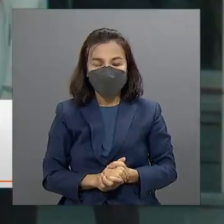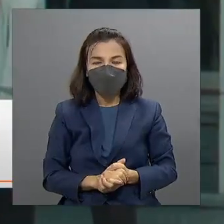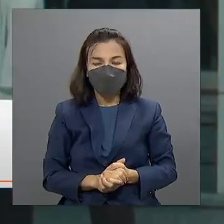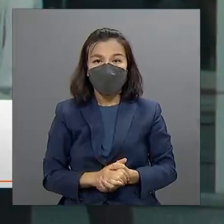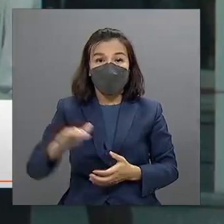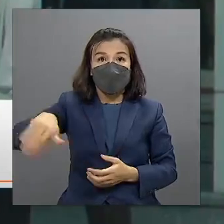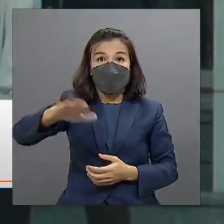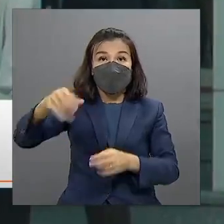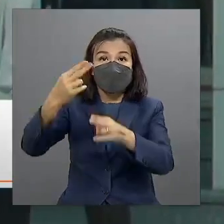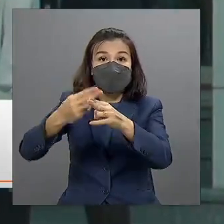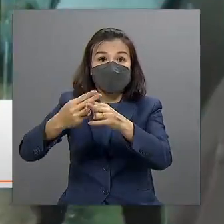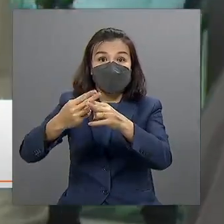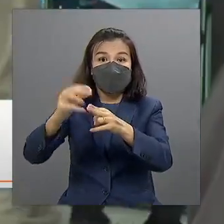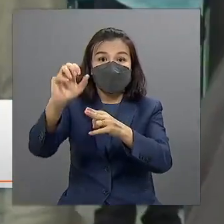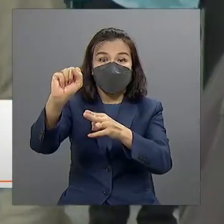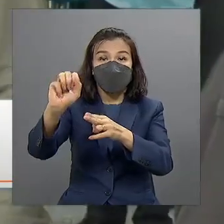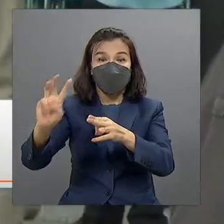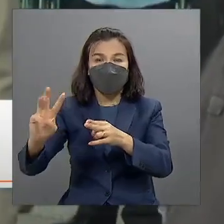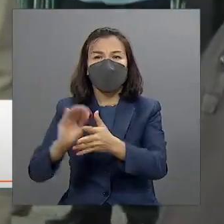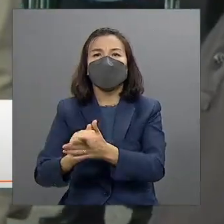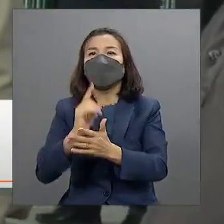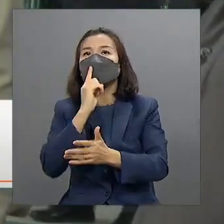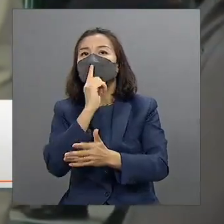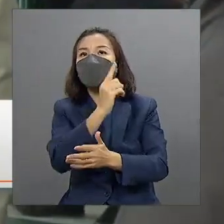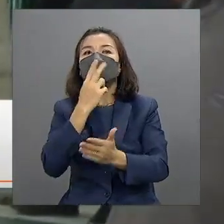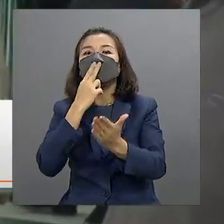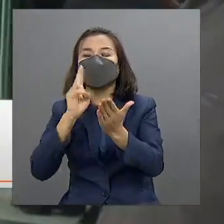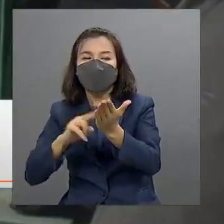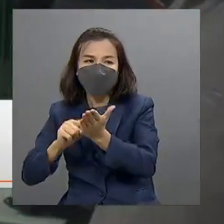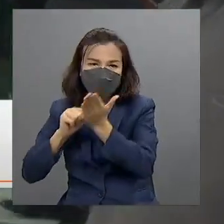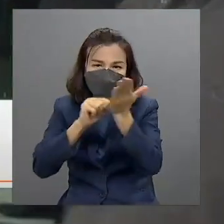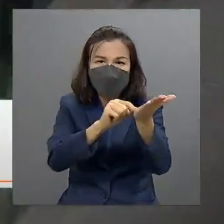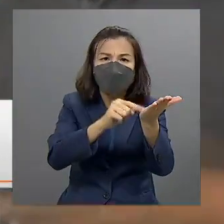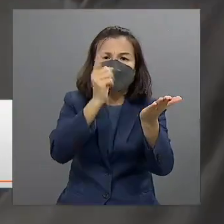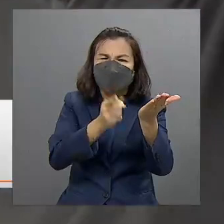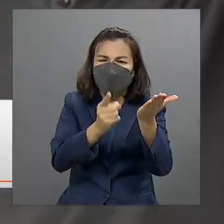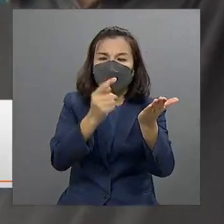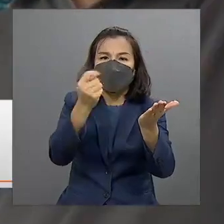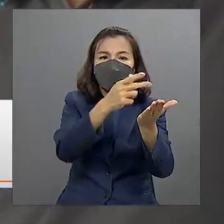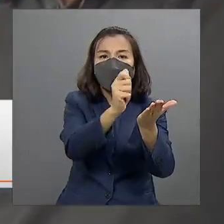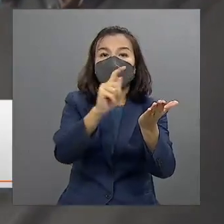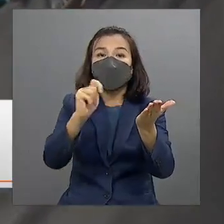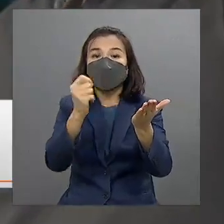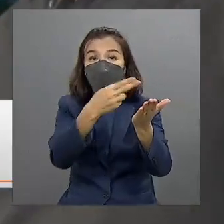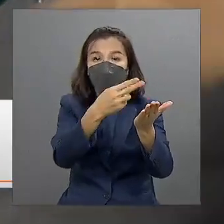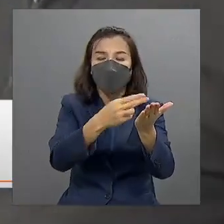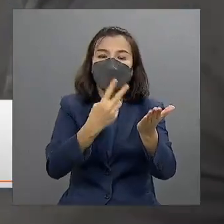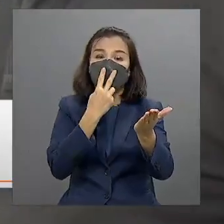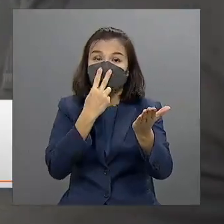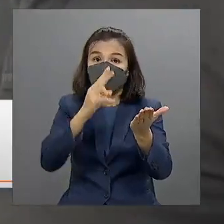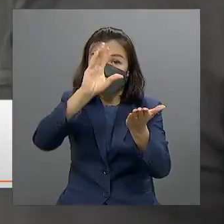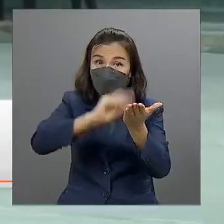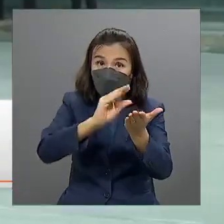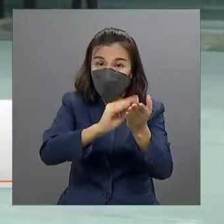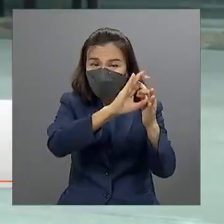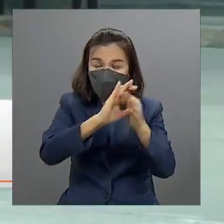อกว่าการยนหนศือจากกททออทอต้องปฏิบัตตามในรายงานวิครอบผลกระทบสิงแดรอม หือวา EIAท